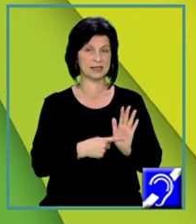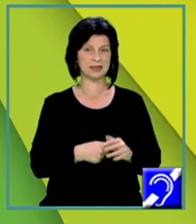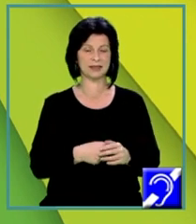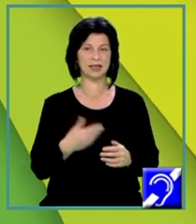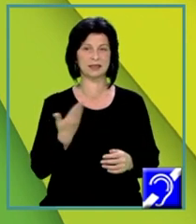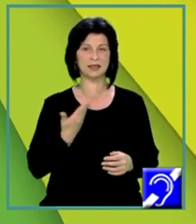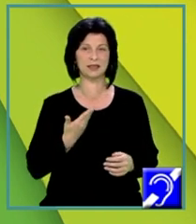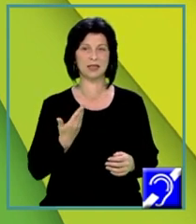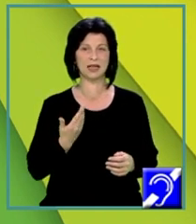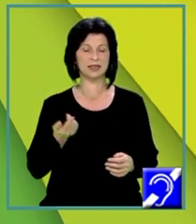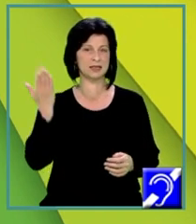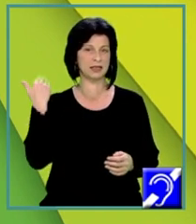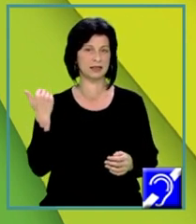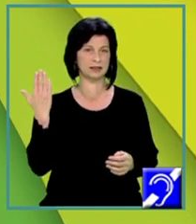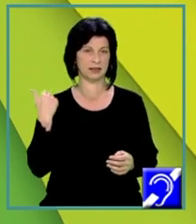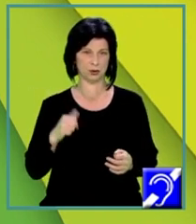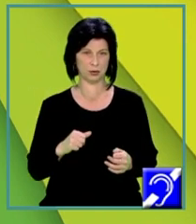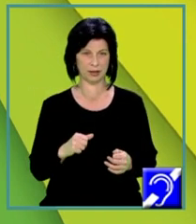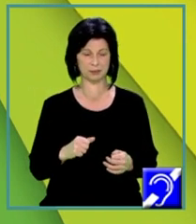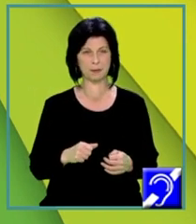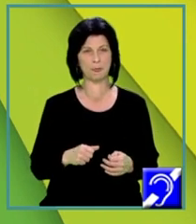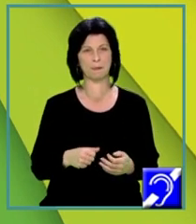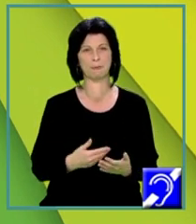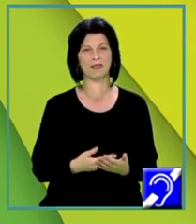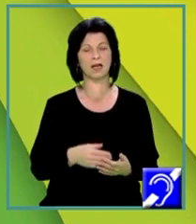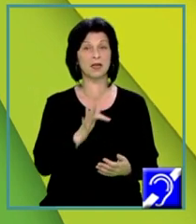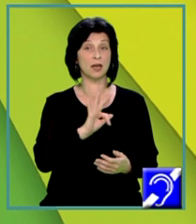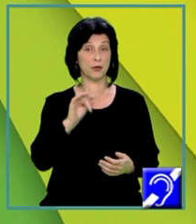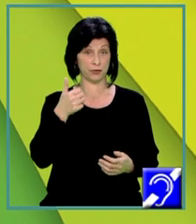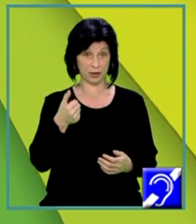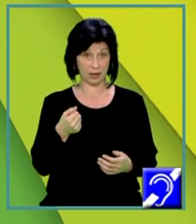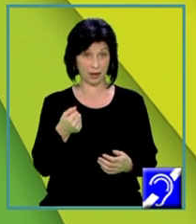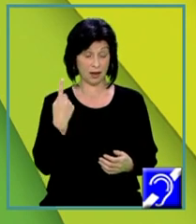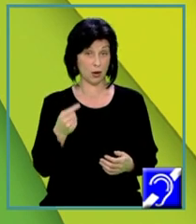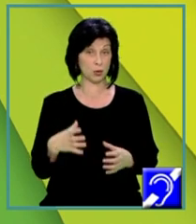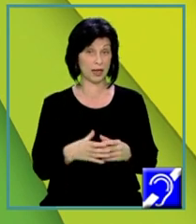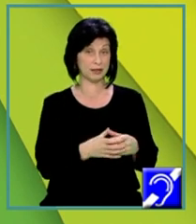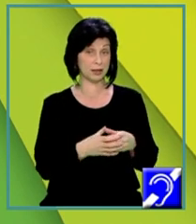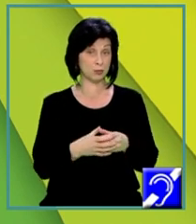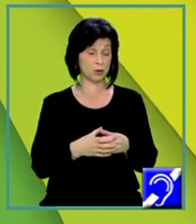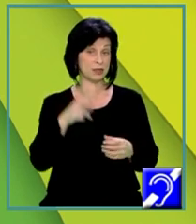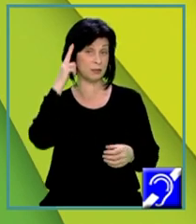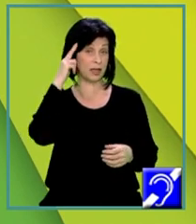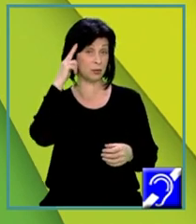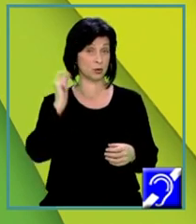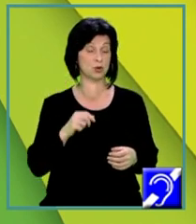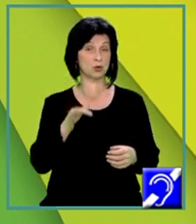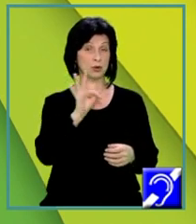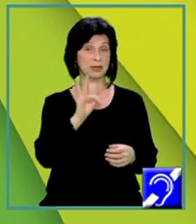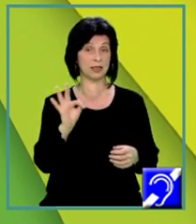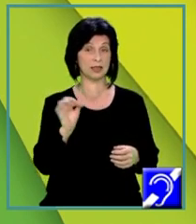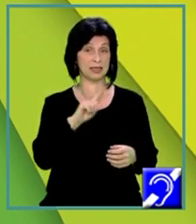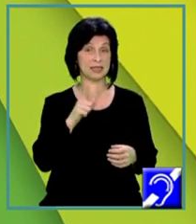inele de Matrice și de funcții pentru început Eh una din mulțimile cunoscute de numere 10